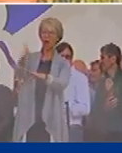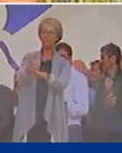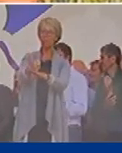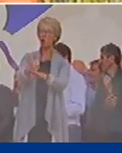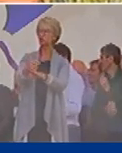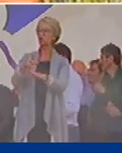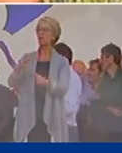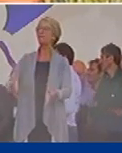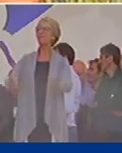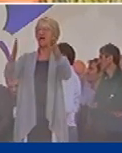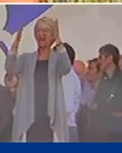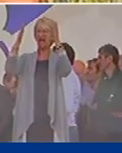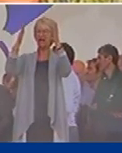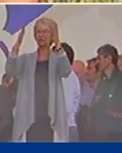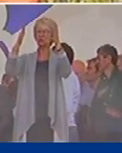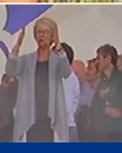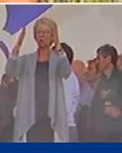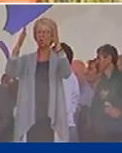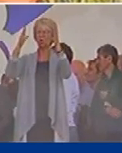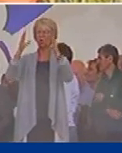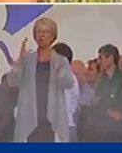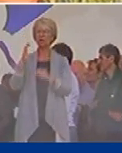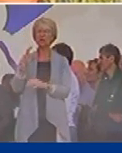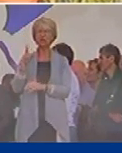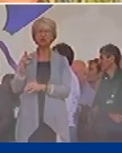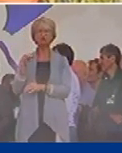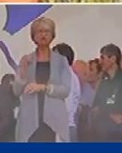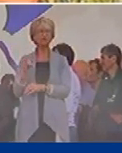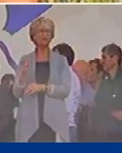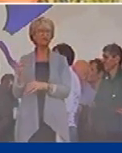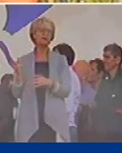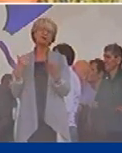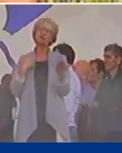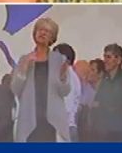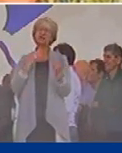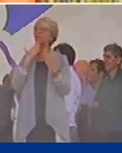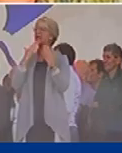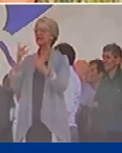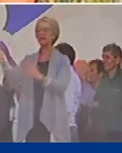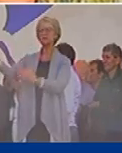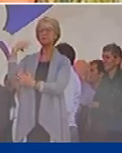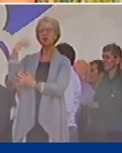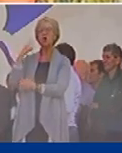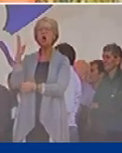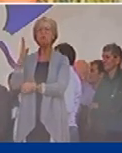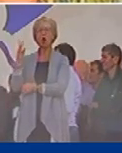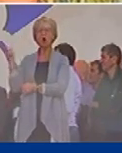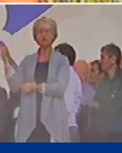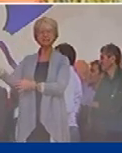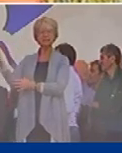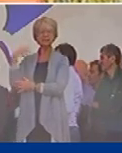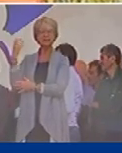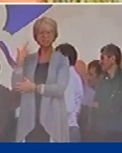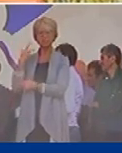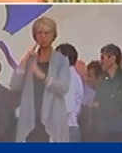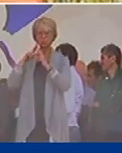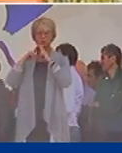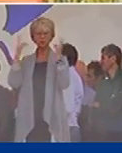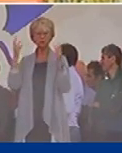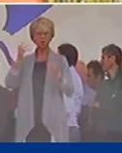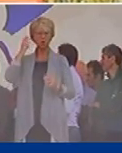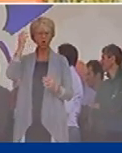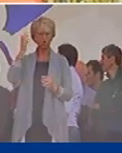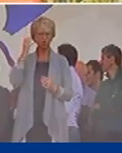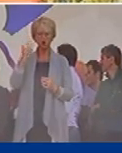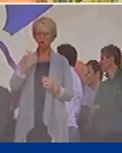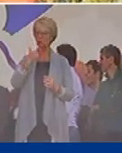Io non dico stai sereno a nessuno. Io sarò sempre grato per quello che mi ha insegnato, per avermi fatto scoprire l'orgoglio di